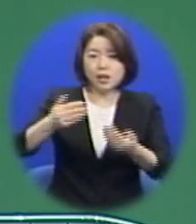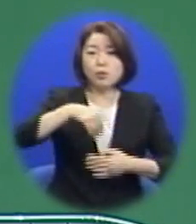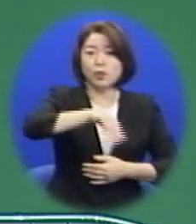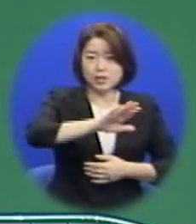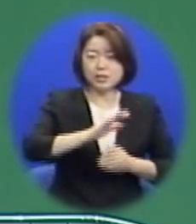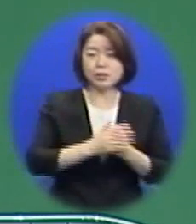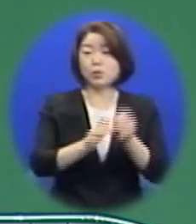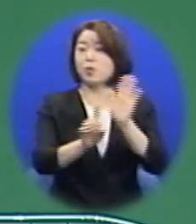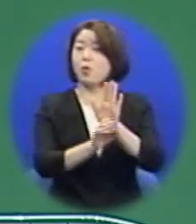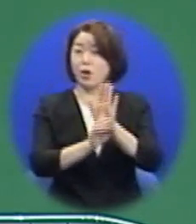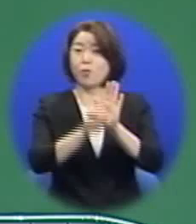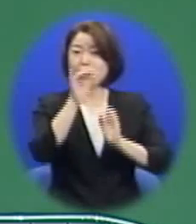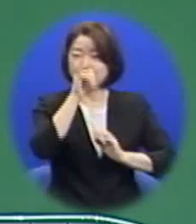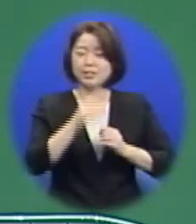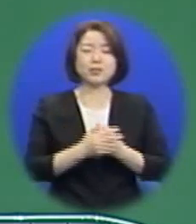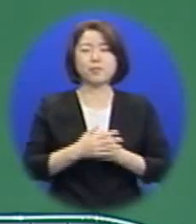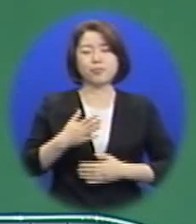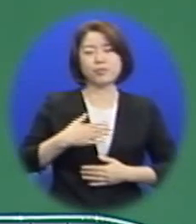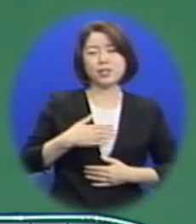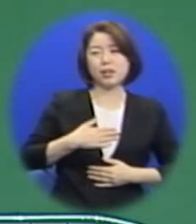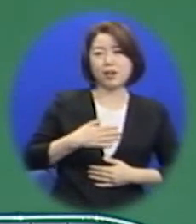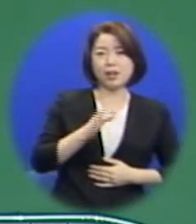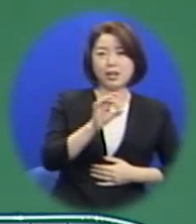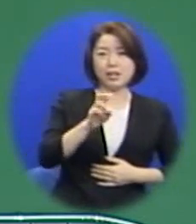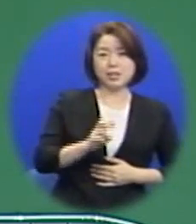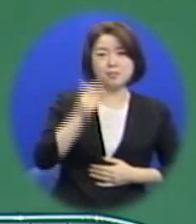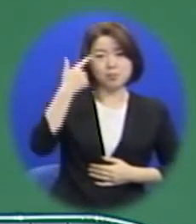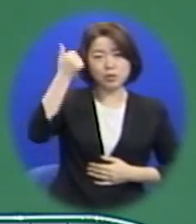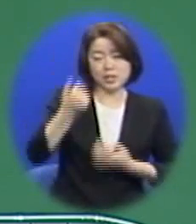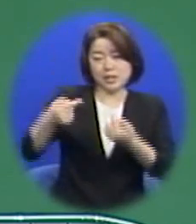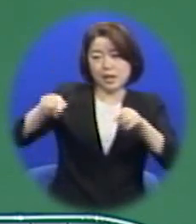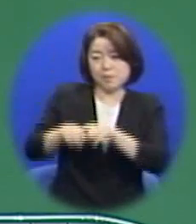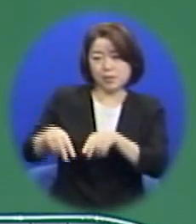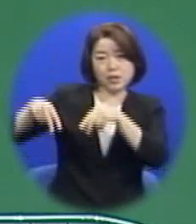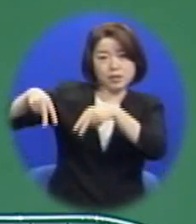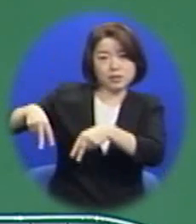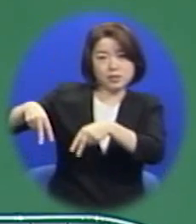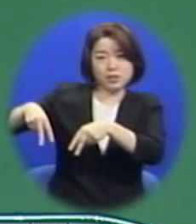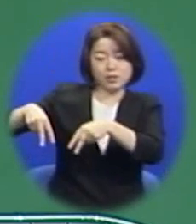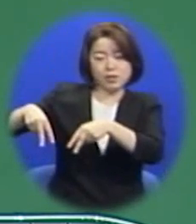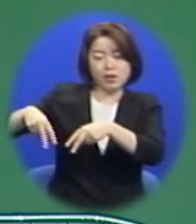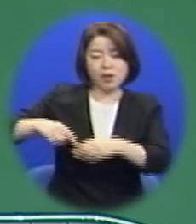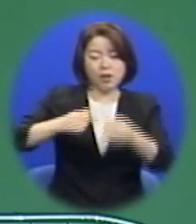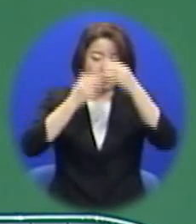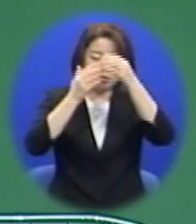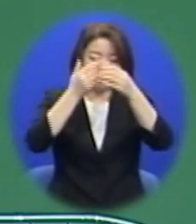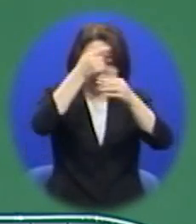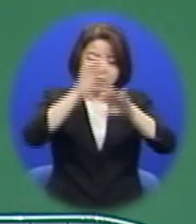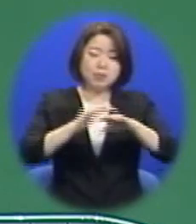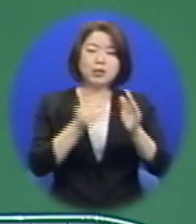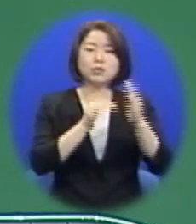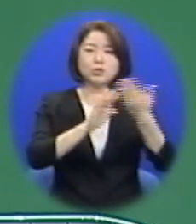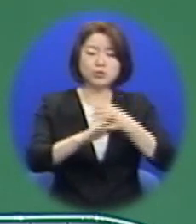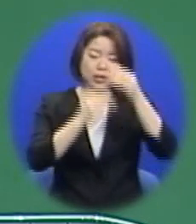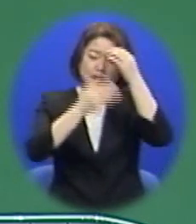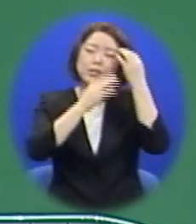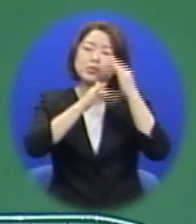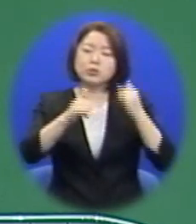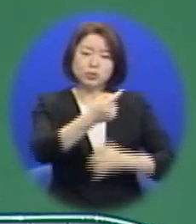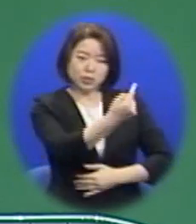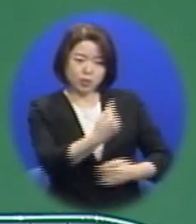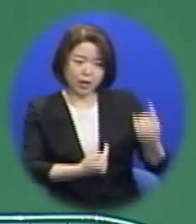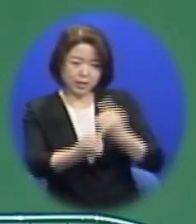하시더라고요. 제가 임현수 목사님 옆에 섰습니다. 그리고 이제 성도들이 나와서 인사를 해요. 아, 힘들어 죽는 줄